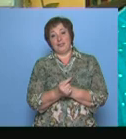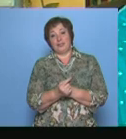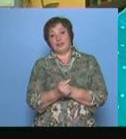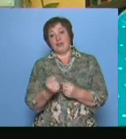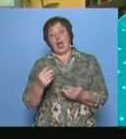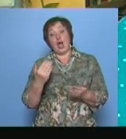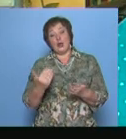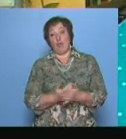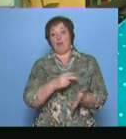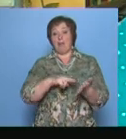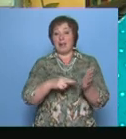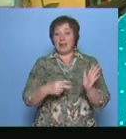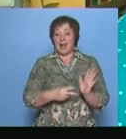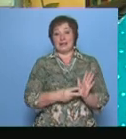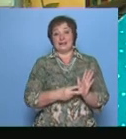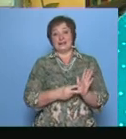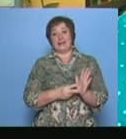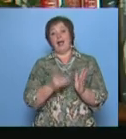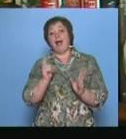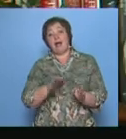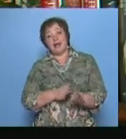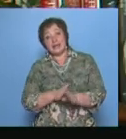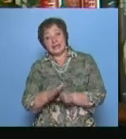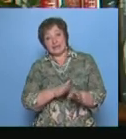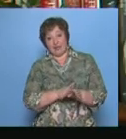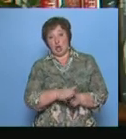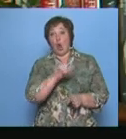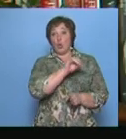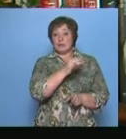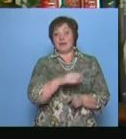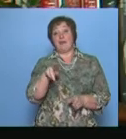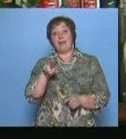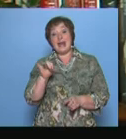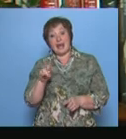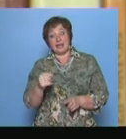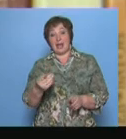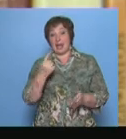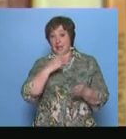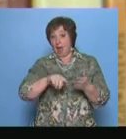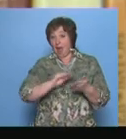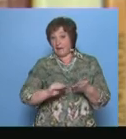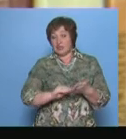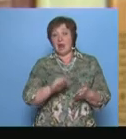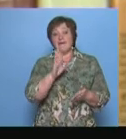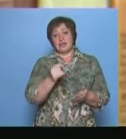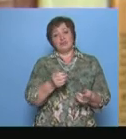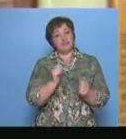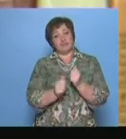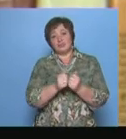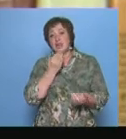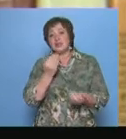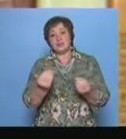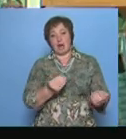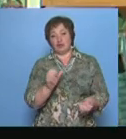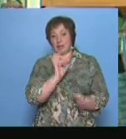появились планы. Как это реализовать? Устинова и Пелевин – те авторы, чьи книги верзиичинцы часто спрашивают, рассказывает